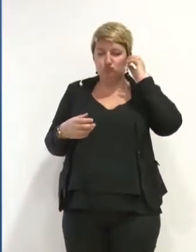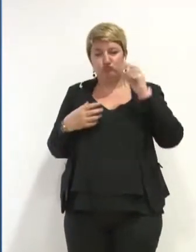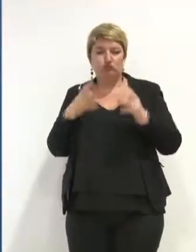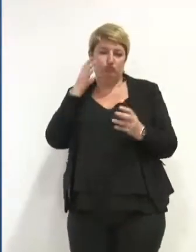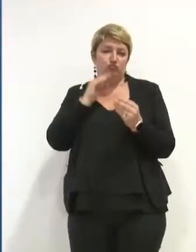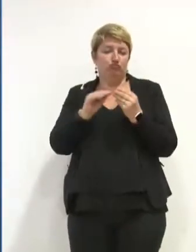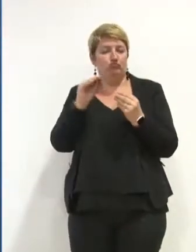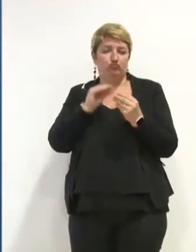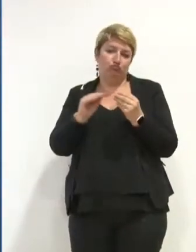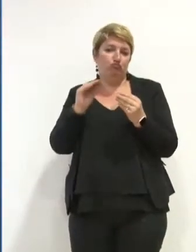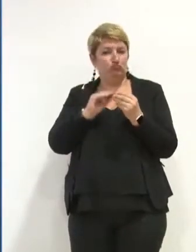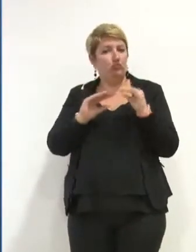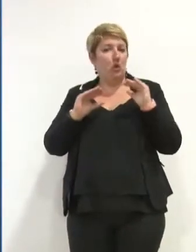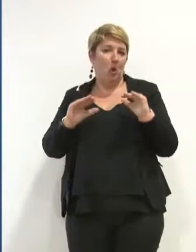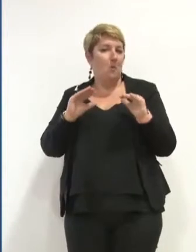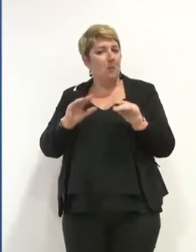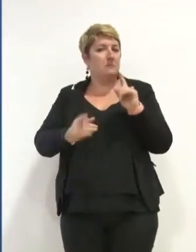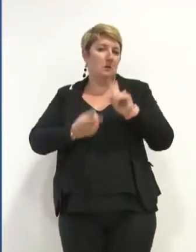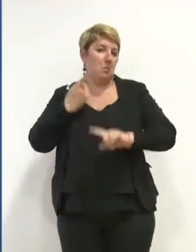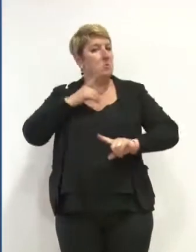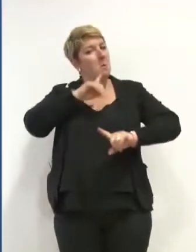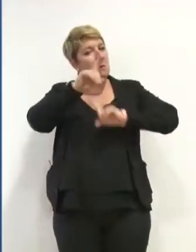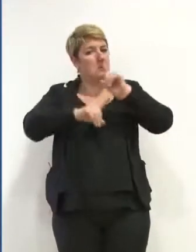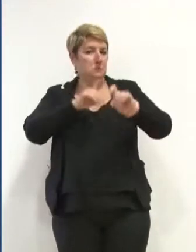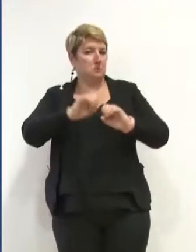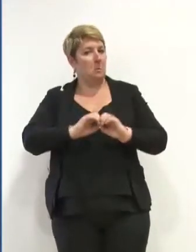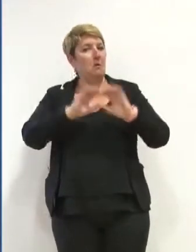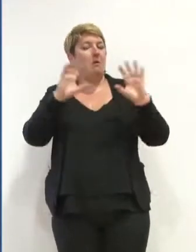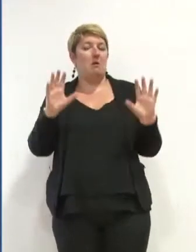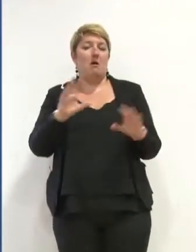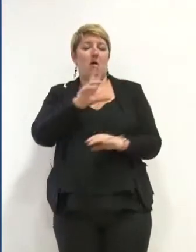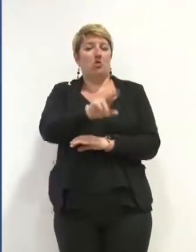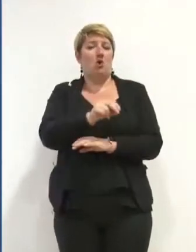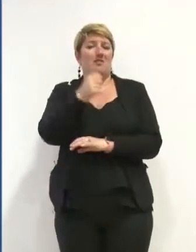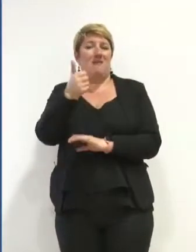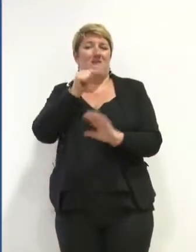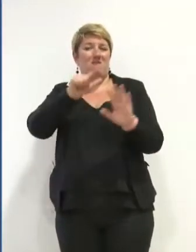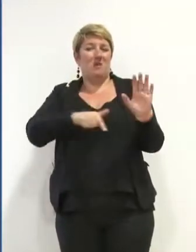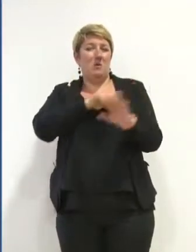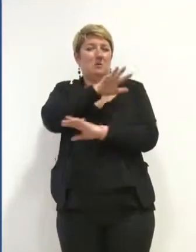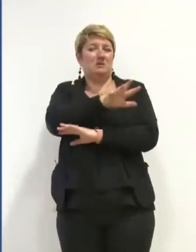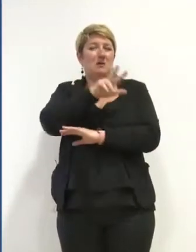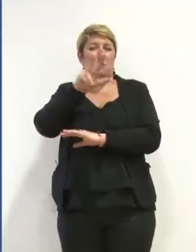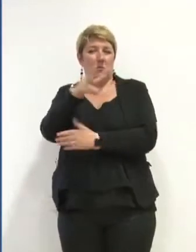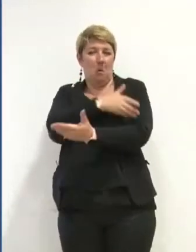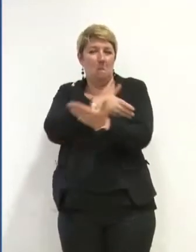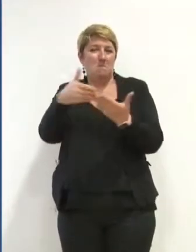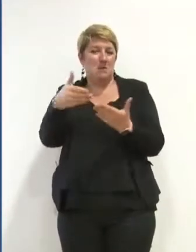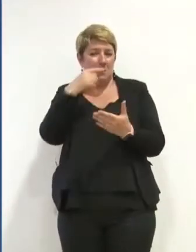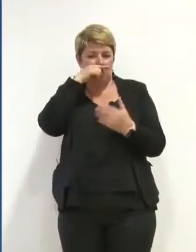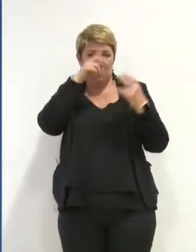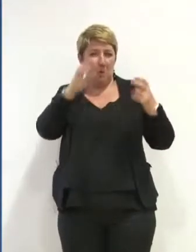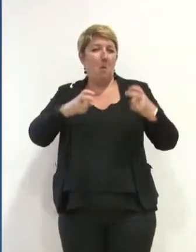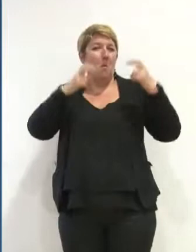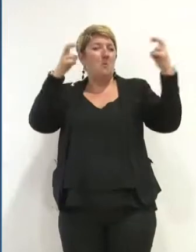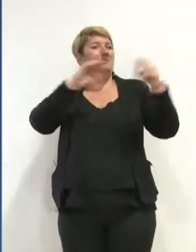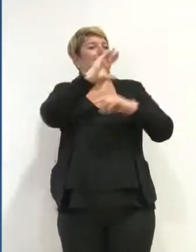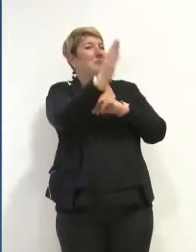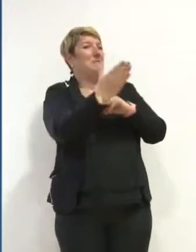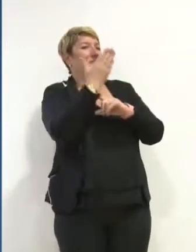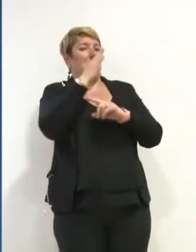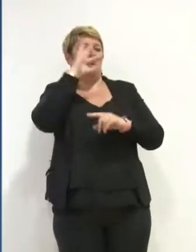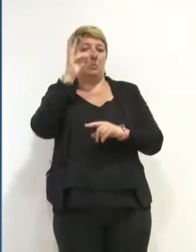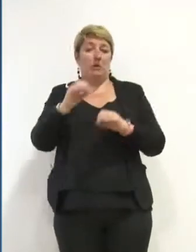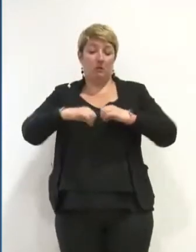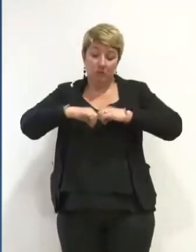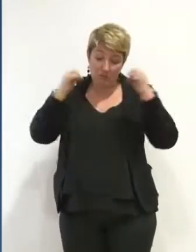questions qui doivent être posées. Sur les 31,53 millions de hausse affichées, un